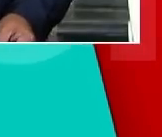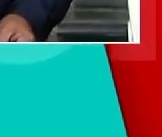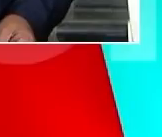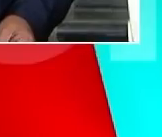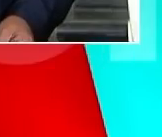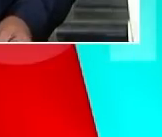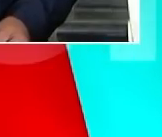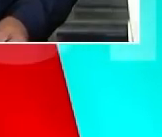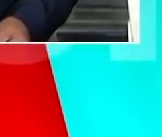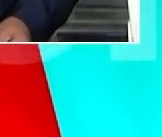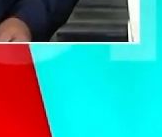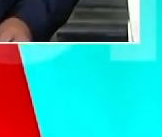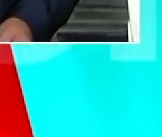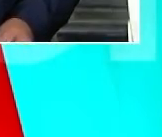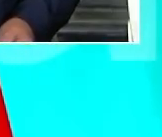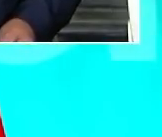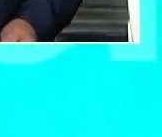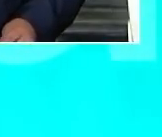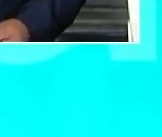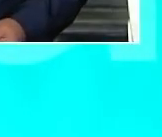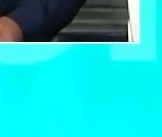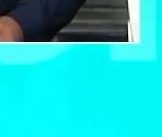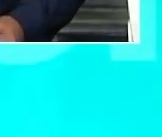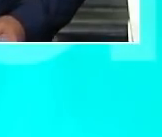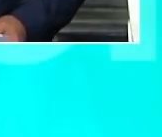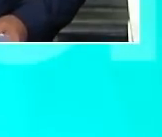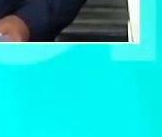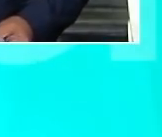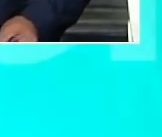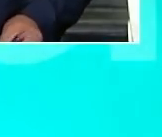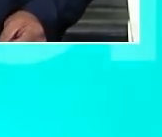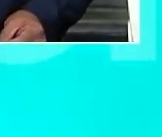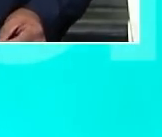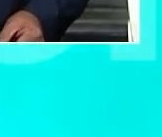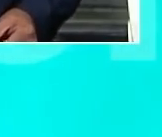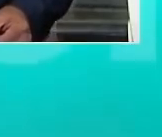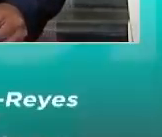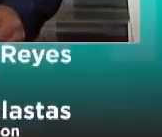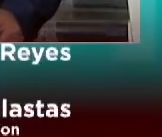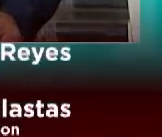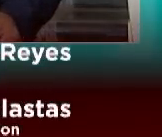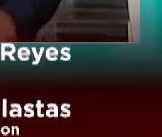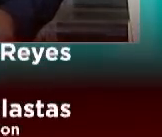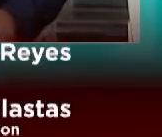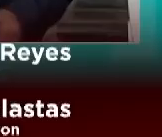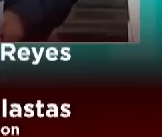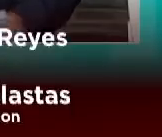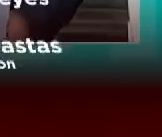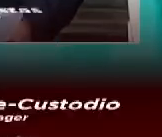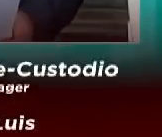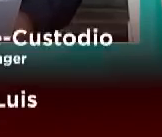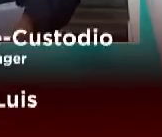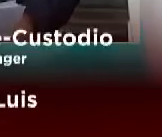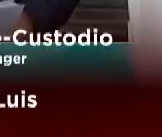Tuloy-tuloy lang ang mga balitang dapat niyong malaman. Susunod na po ang saksi. Sa ngalan ni Ato Maraulo, ako po si Chino Gaston. Sa ngalan naman ni Maki Pulido, ako